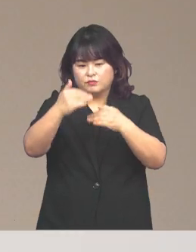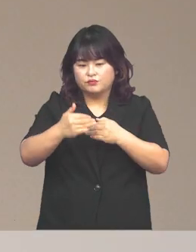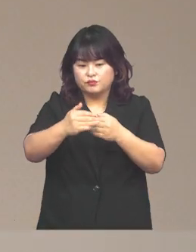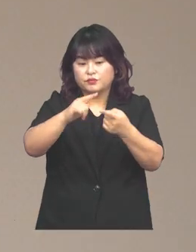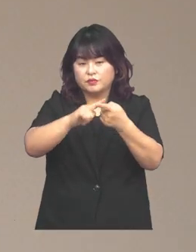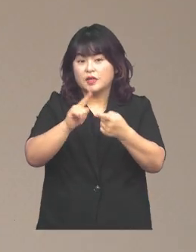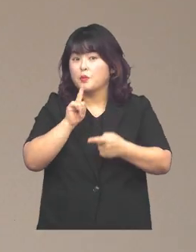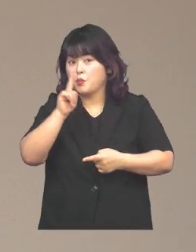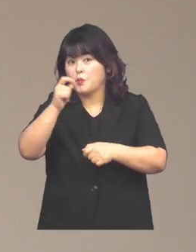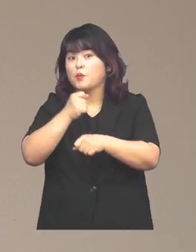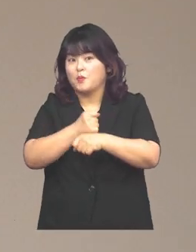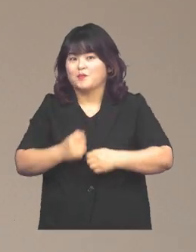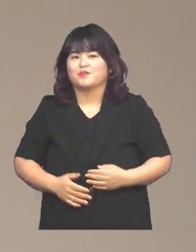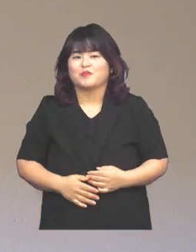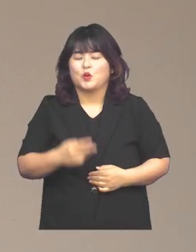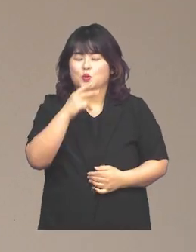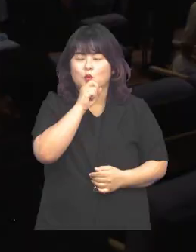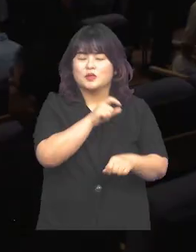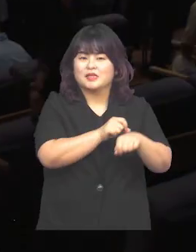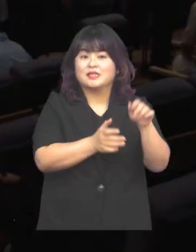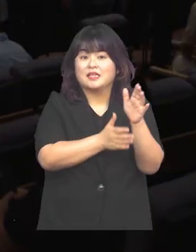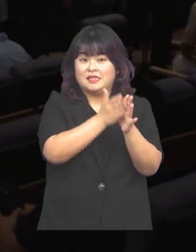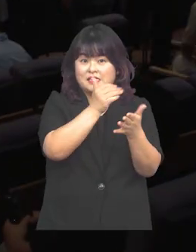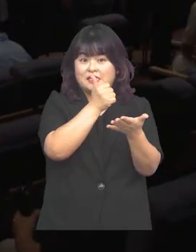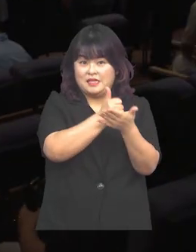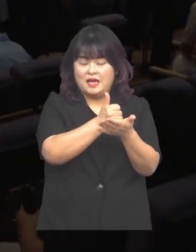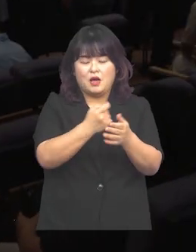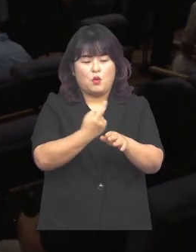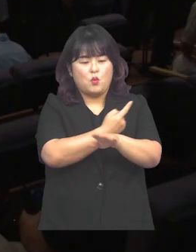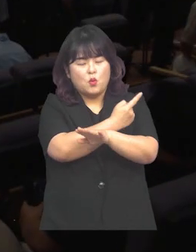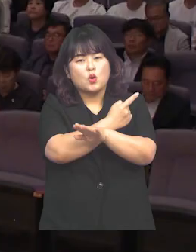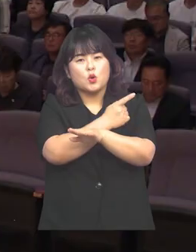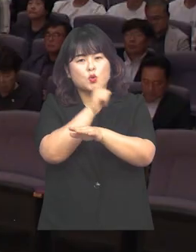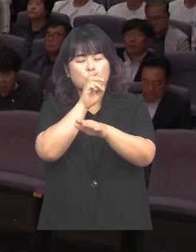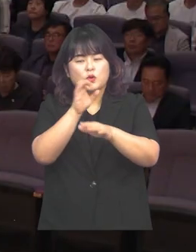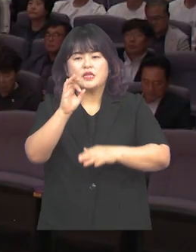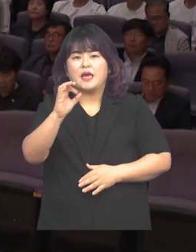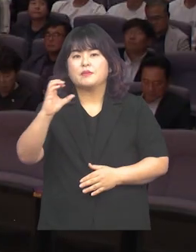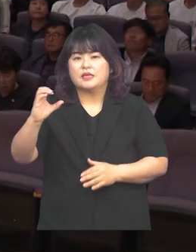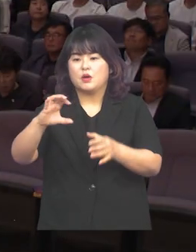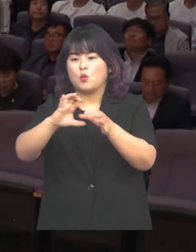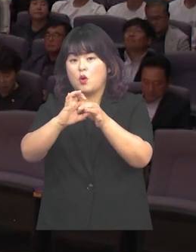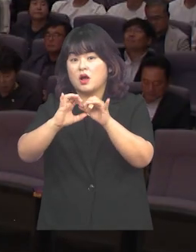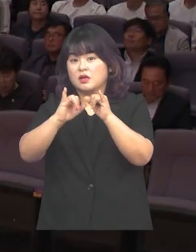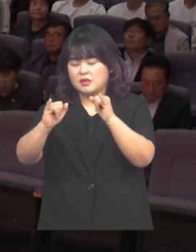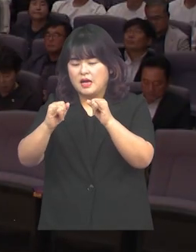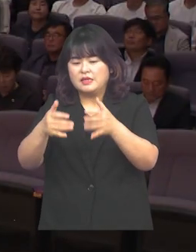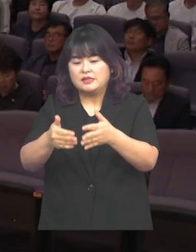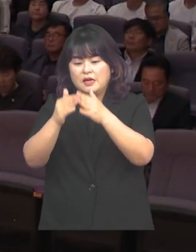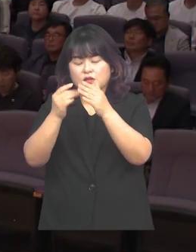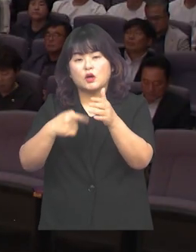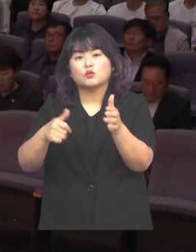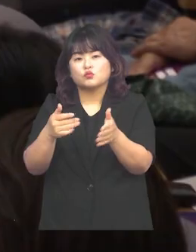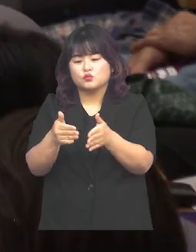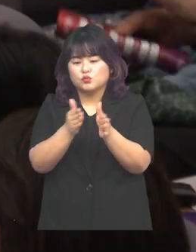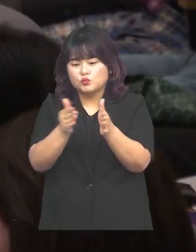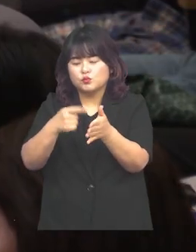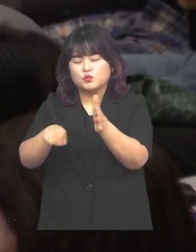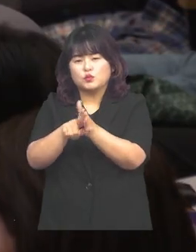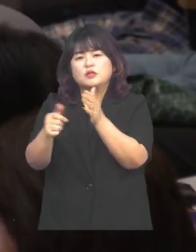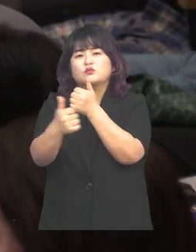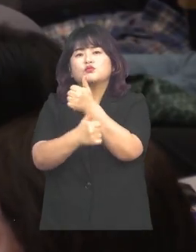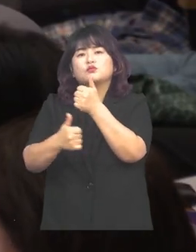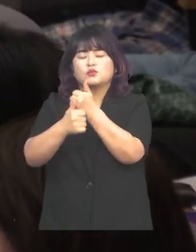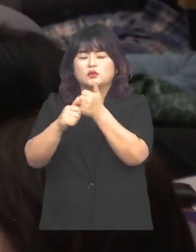열었습니다. 이날 보고회에는 이상일 용인특례시장을 비롯해 용인FC 관계자와 창단준비위원회,